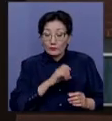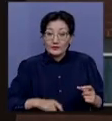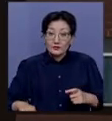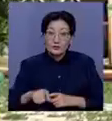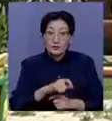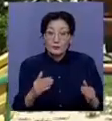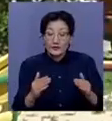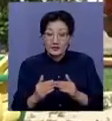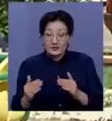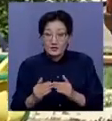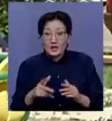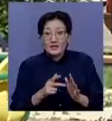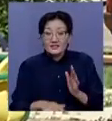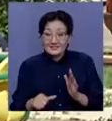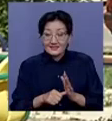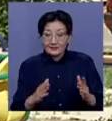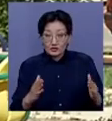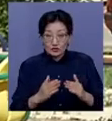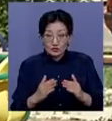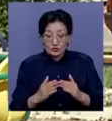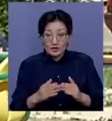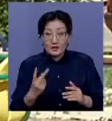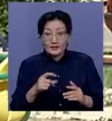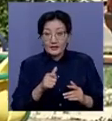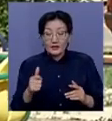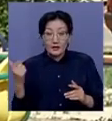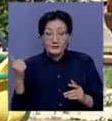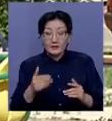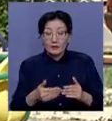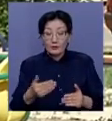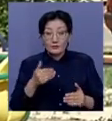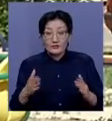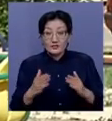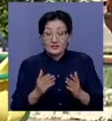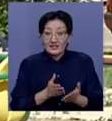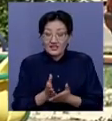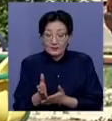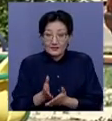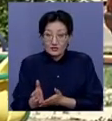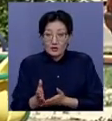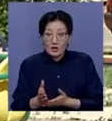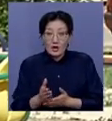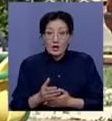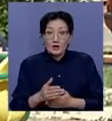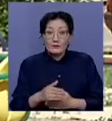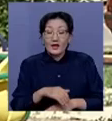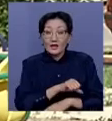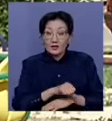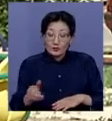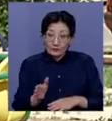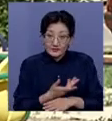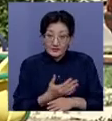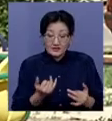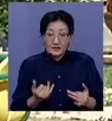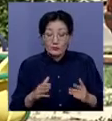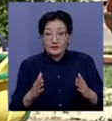тұрғын үй кешеніндегі 86-шы үй. Екі апта бұрын бұл тұрғын үйдің кіреберістері ошақтан алынып тасталды.